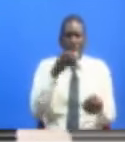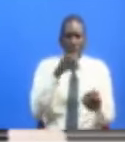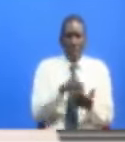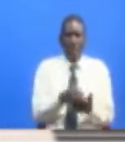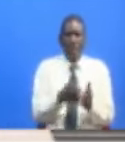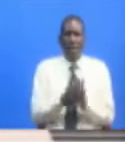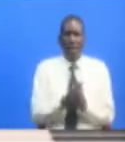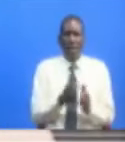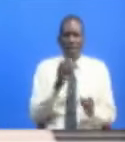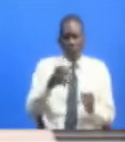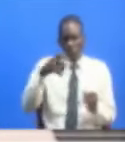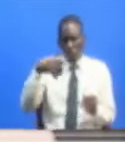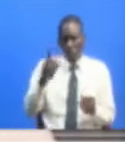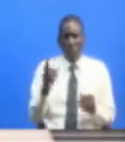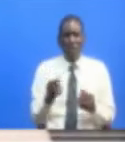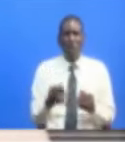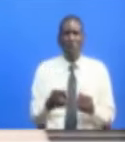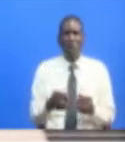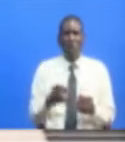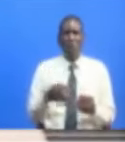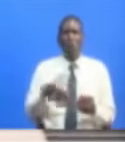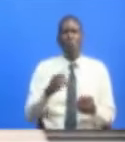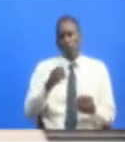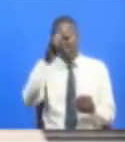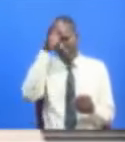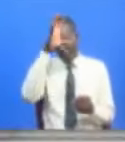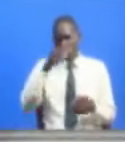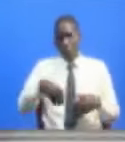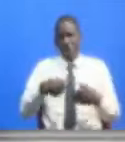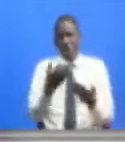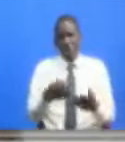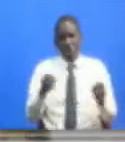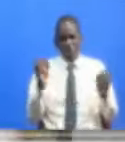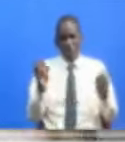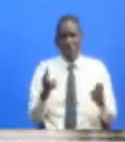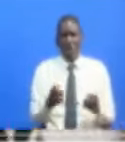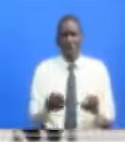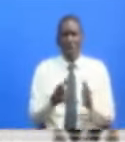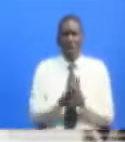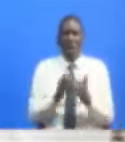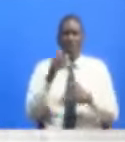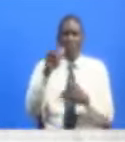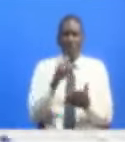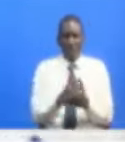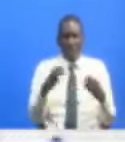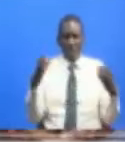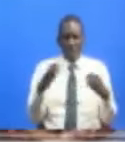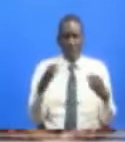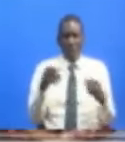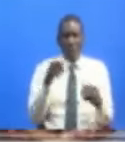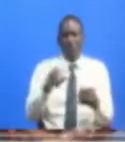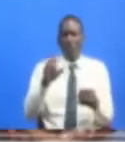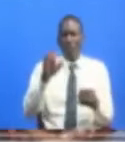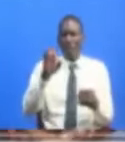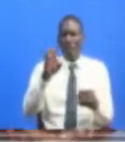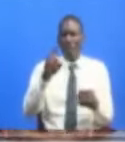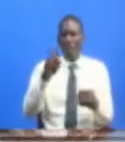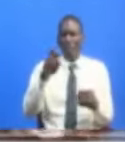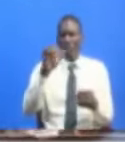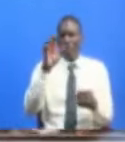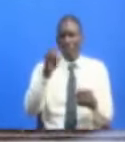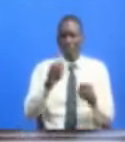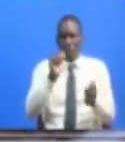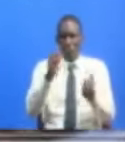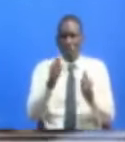and there is a win or not, there's going to be more surprises. Ama namna gani, sindio? Na hatimaye kampuni ya Extreme Sports imezindua mpango